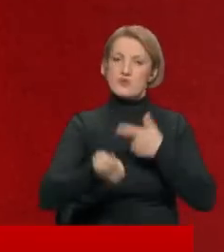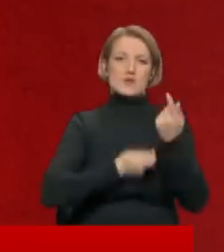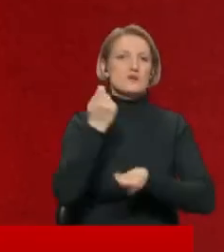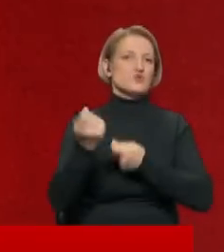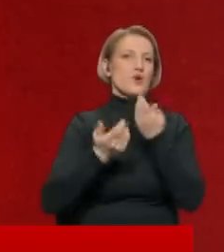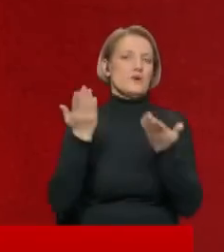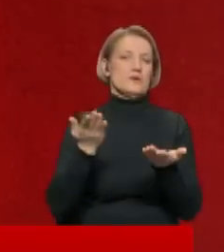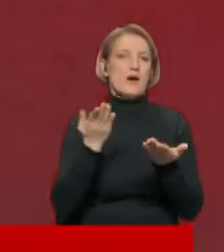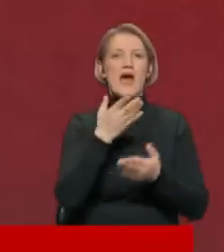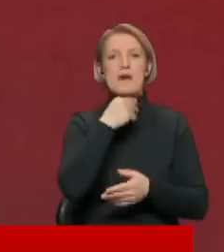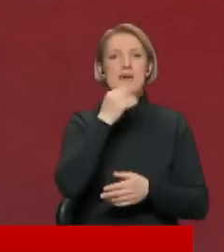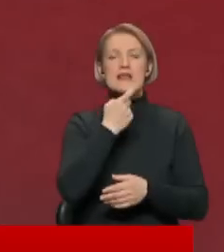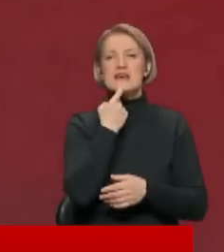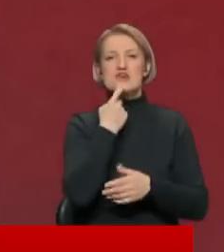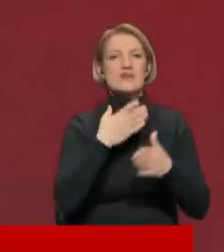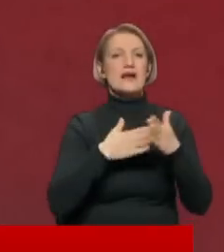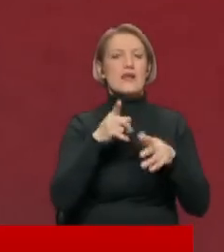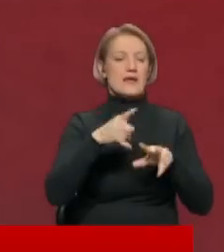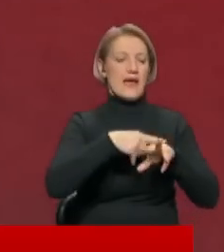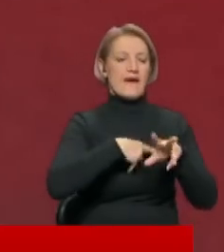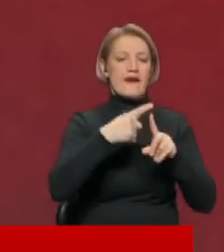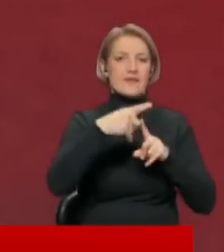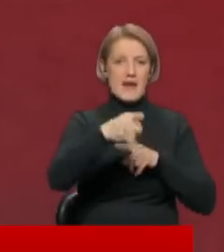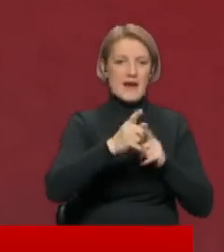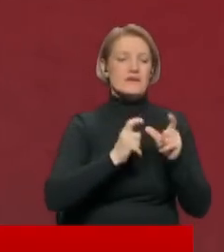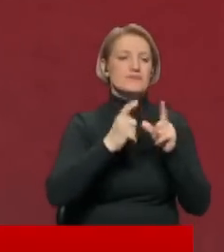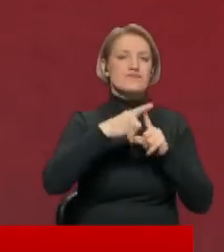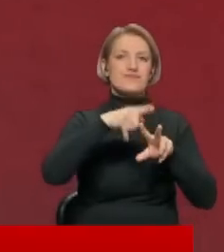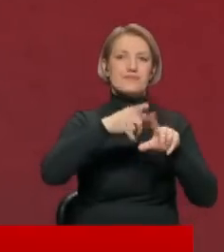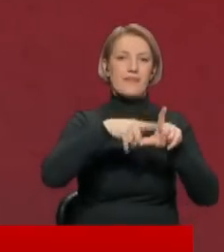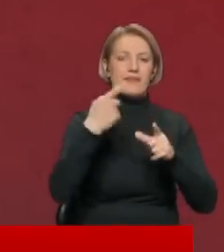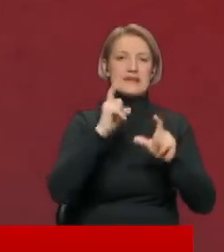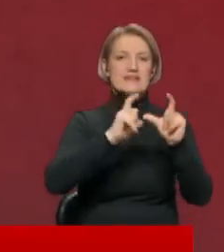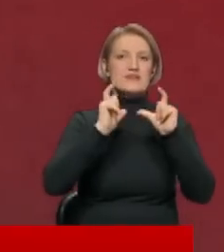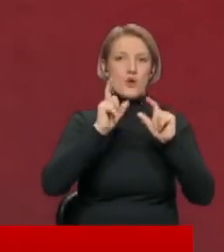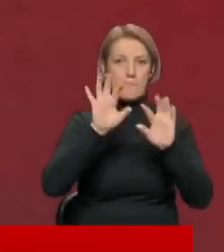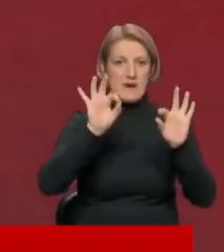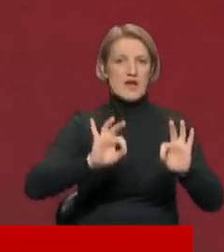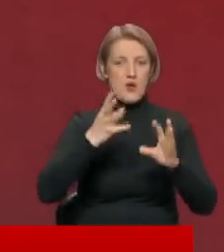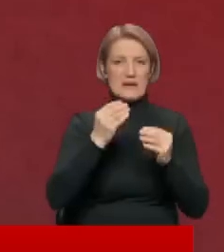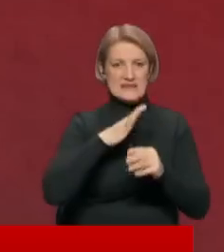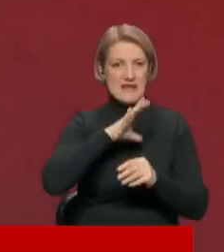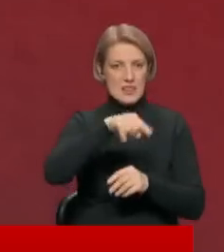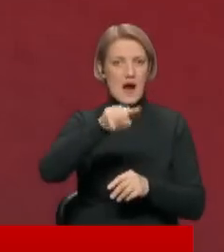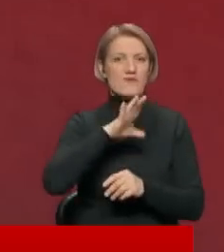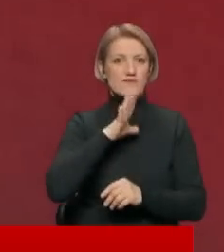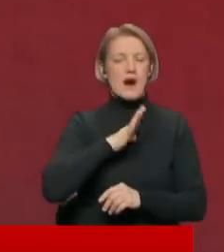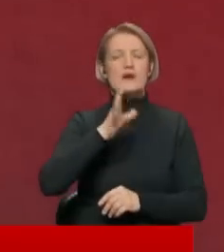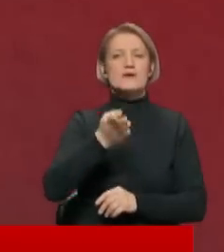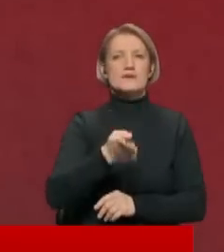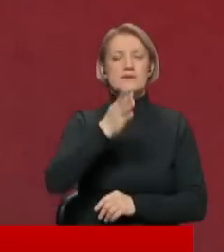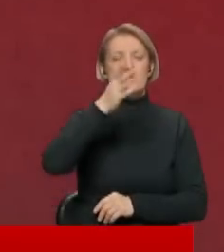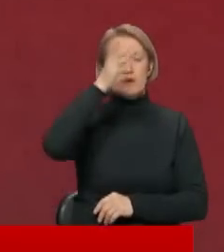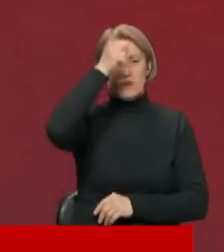şimdi emeklilikte yaşa takılanlar var Stajın SSK başlangıcı olmasını isteyenler var memlekette temel